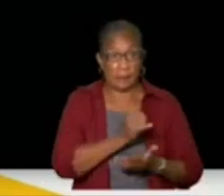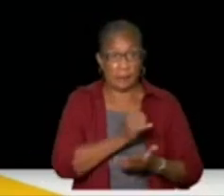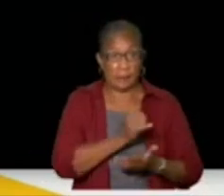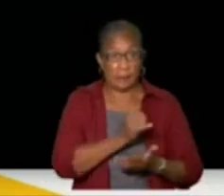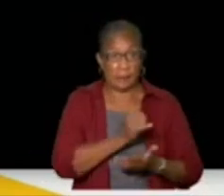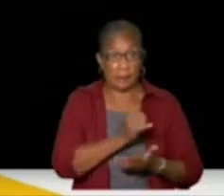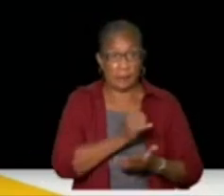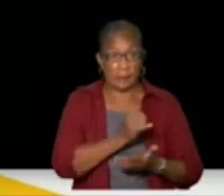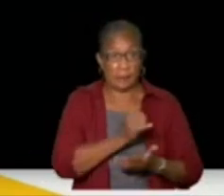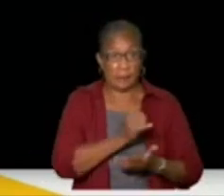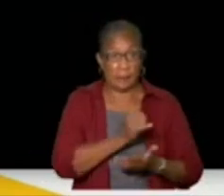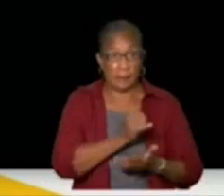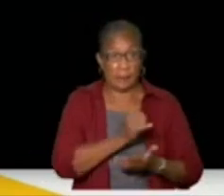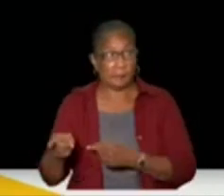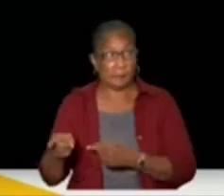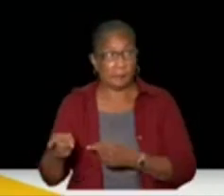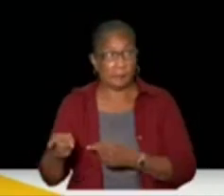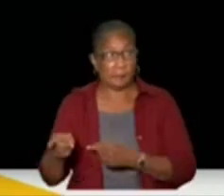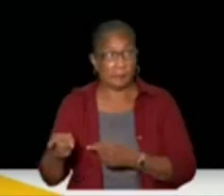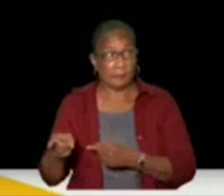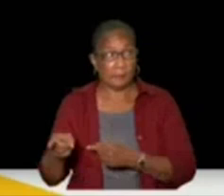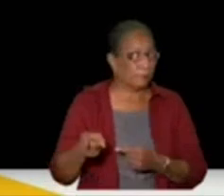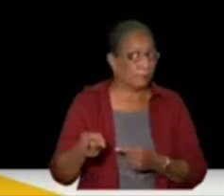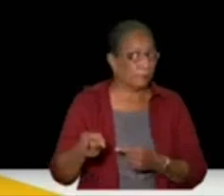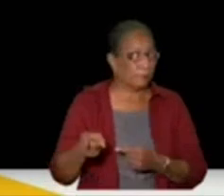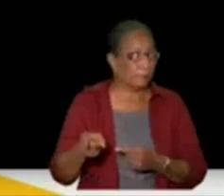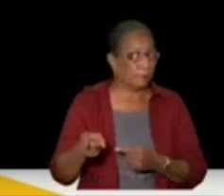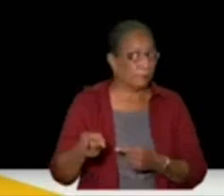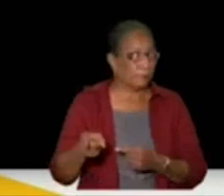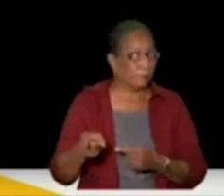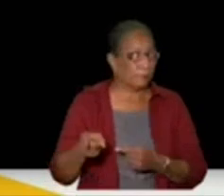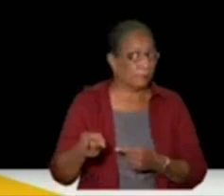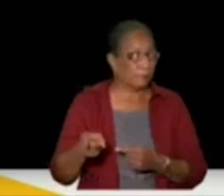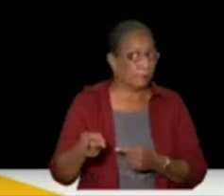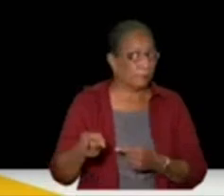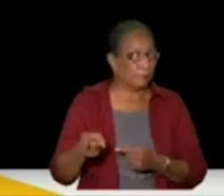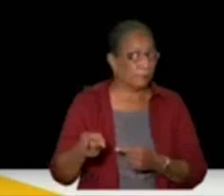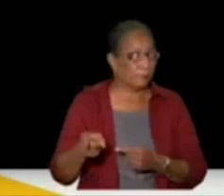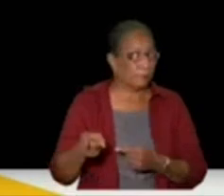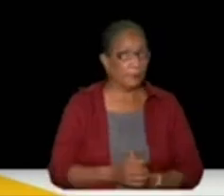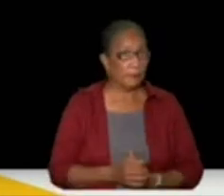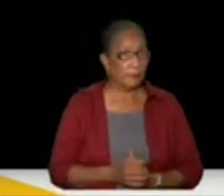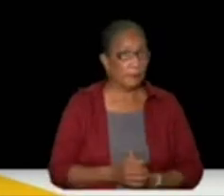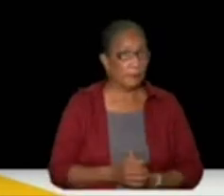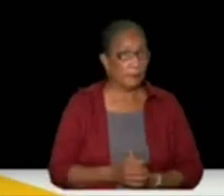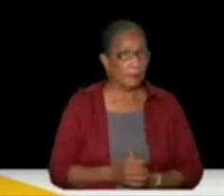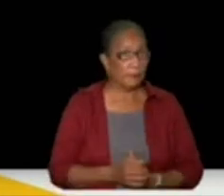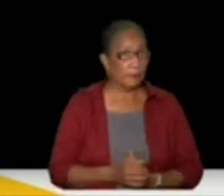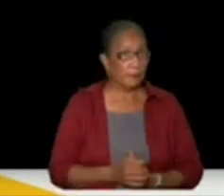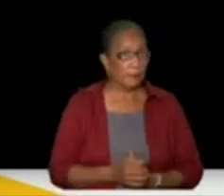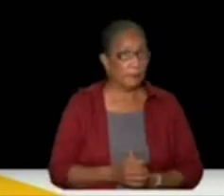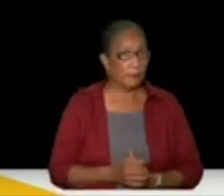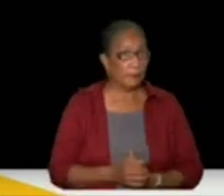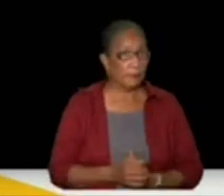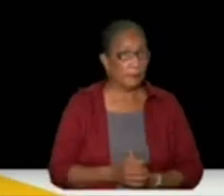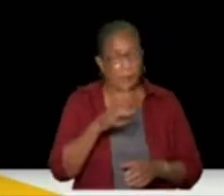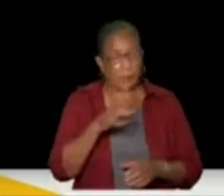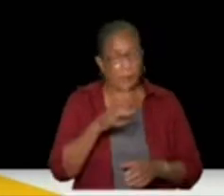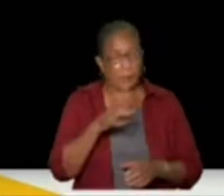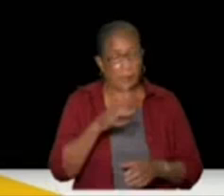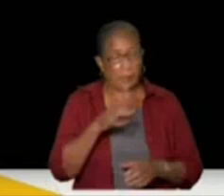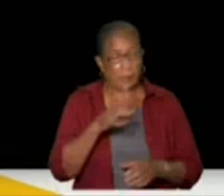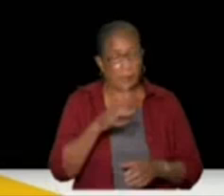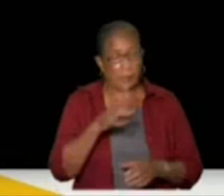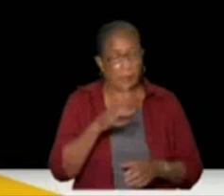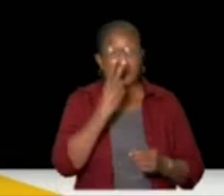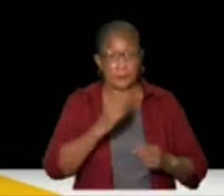Vandaag hebben we een groen puntje. Hij gaat er doorheen. Nee, ik krijg hem niet erop. Maar u ziet dus